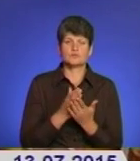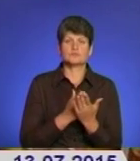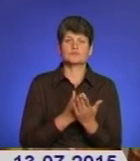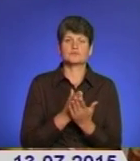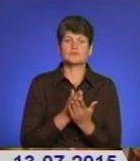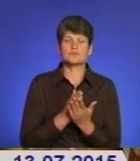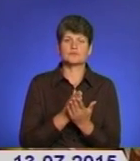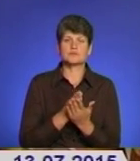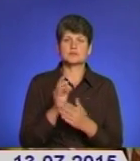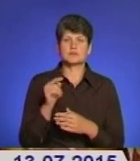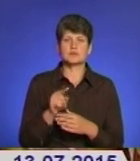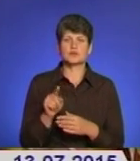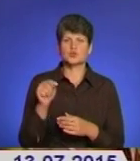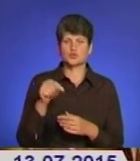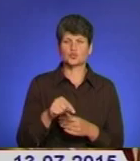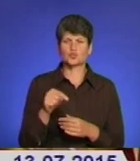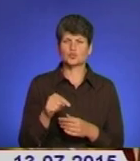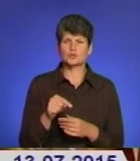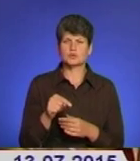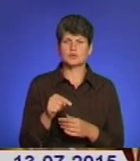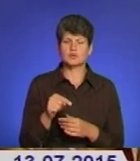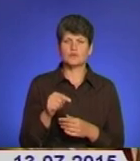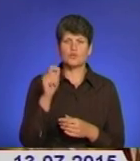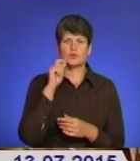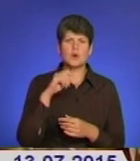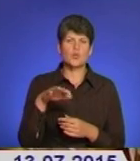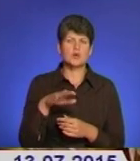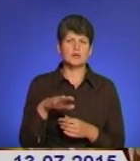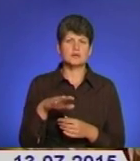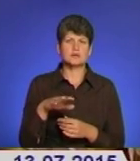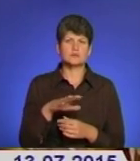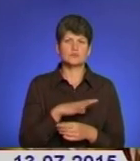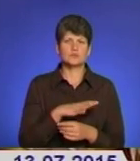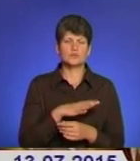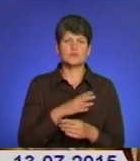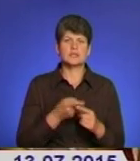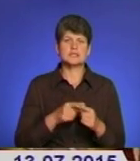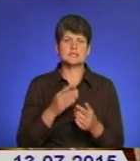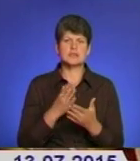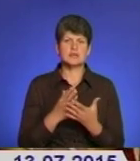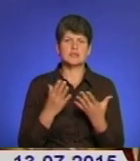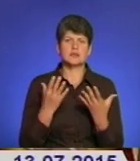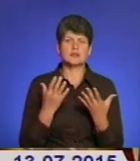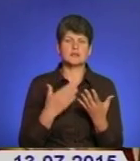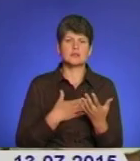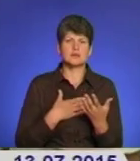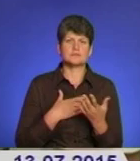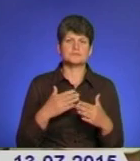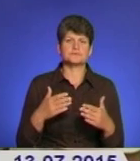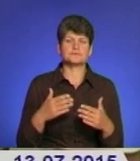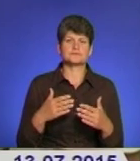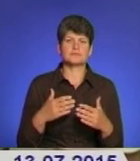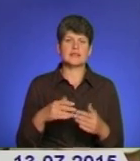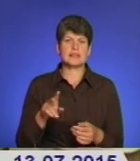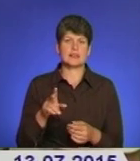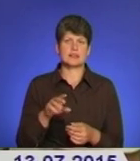переробут тут, на Україні, мову, а це є життя наших хлопців.